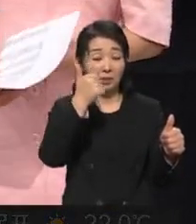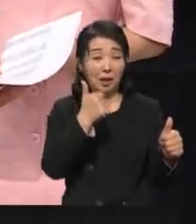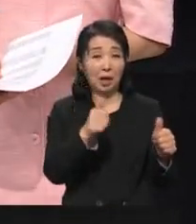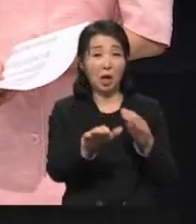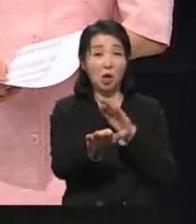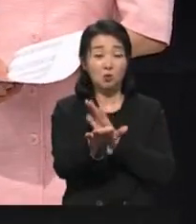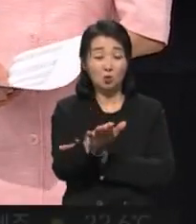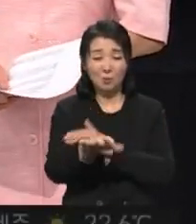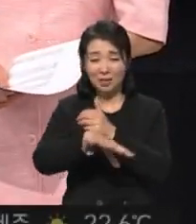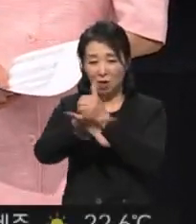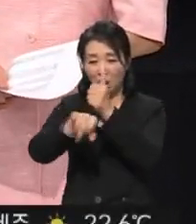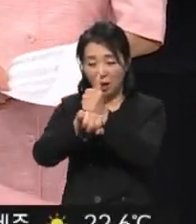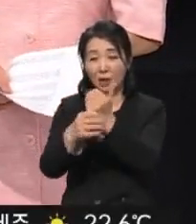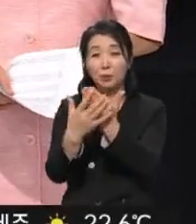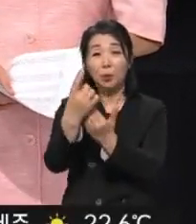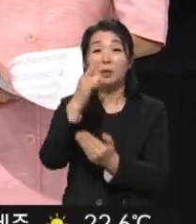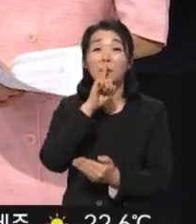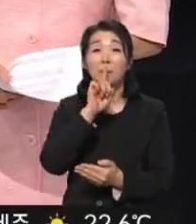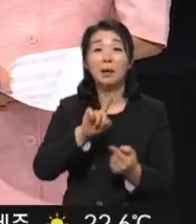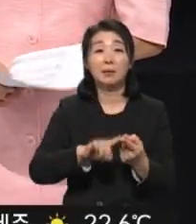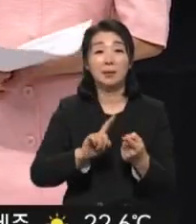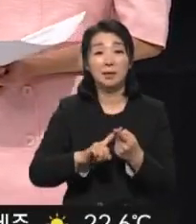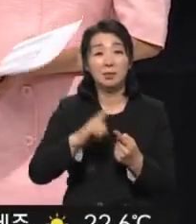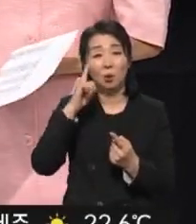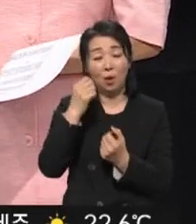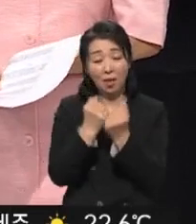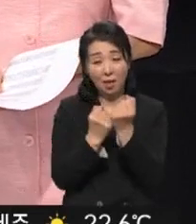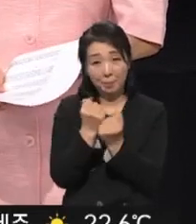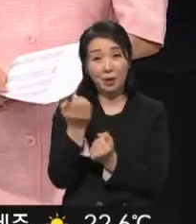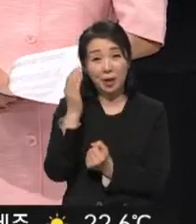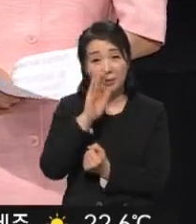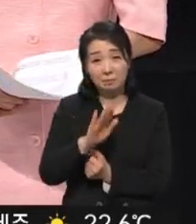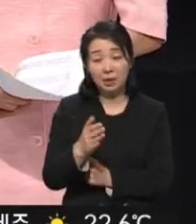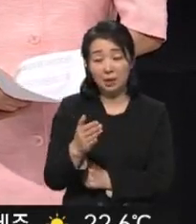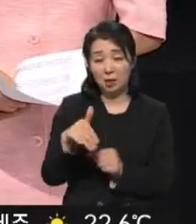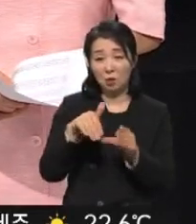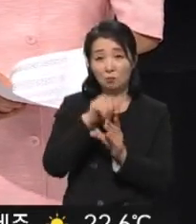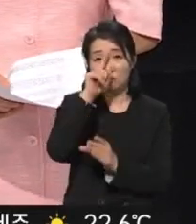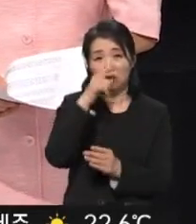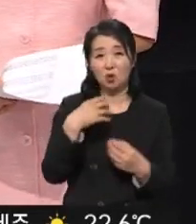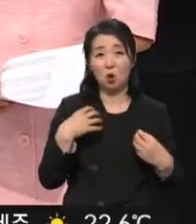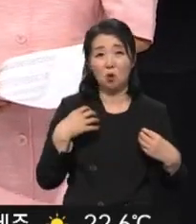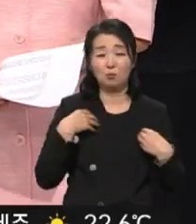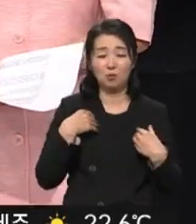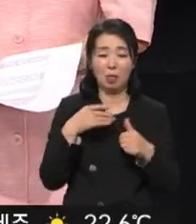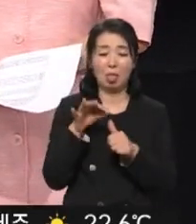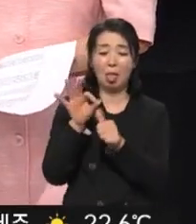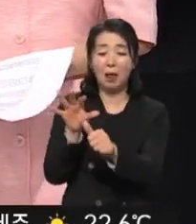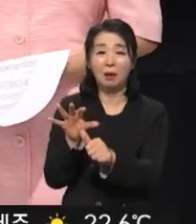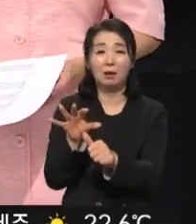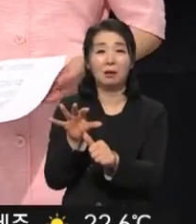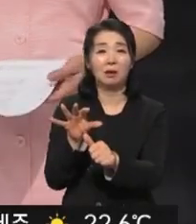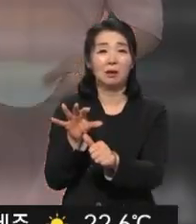우파를 천하통일했다는 취지의 발언에 대해서 해명하면서도 전임 정부의 알박기 인사를